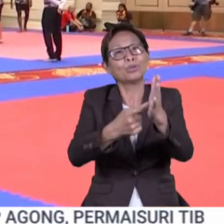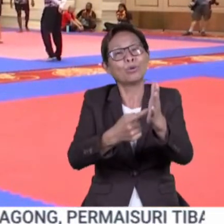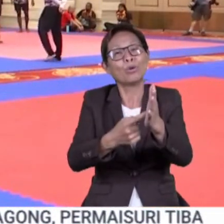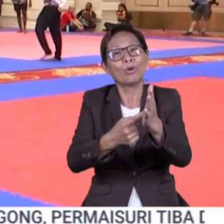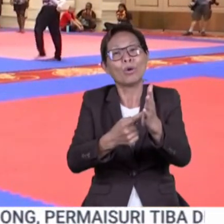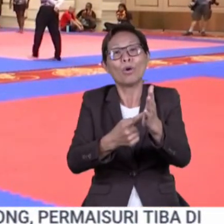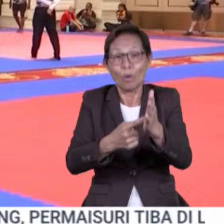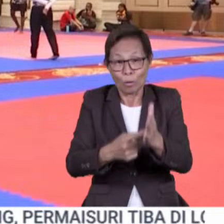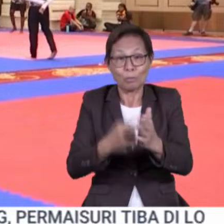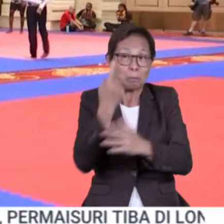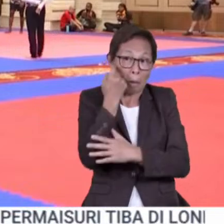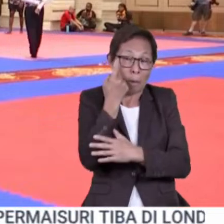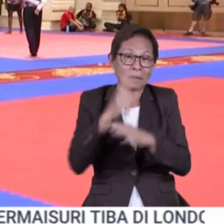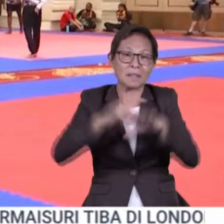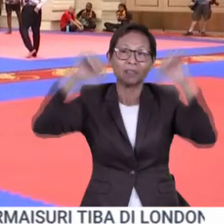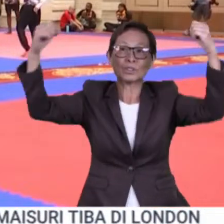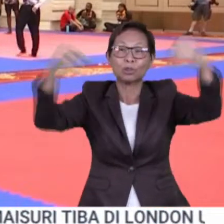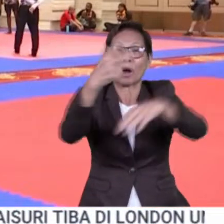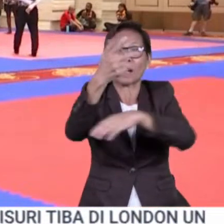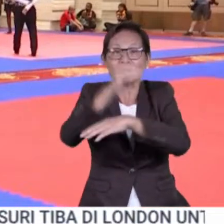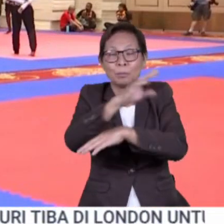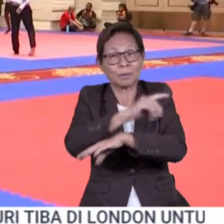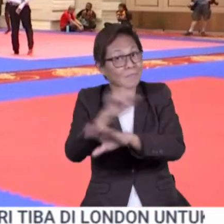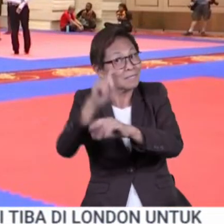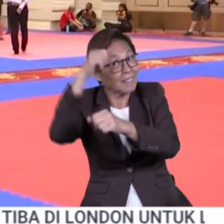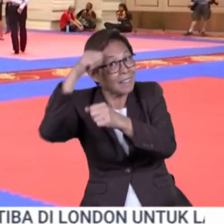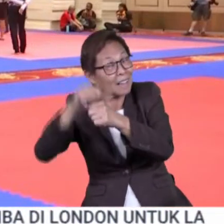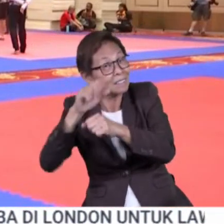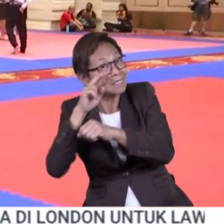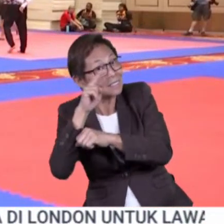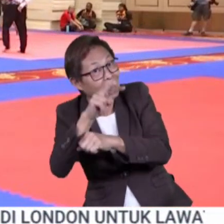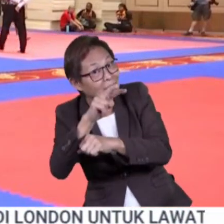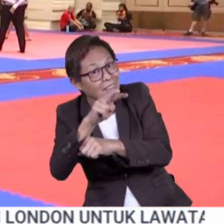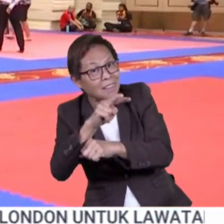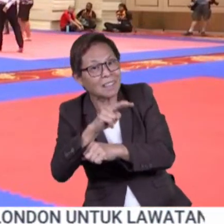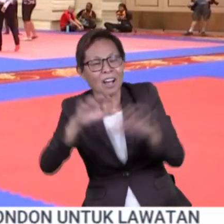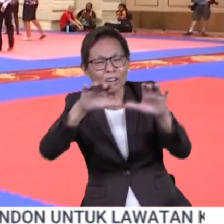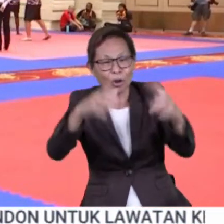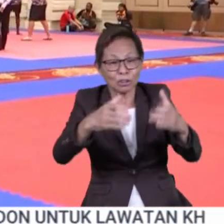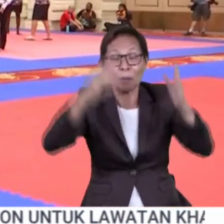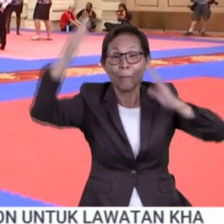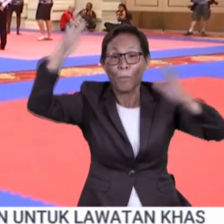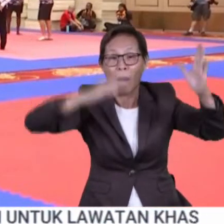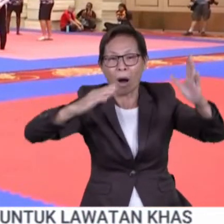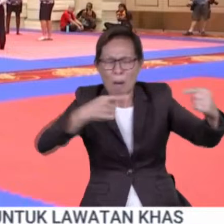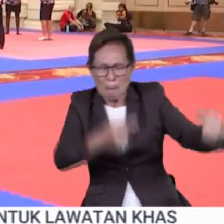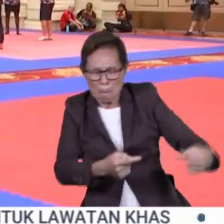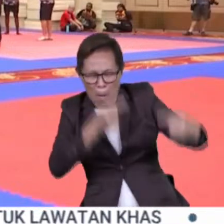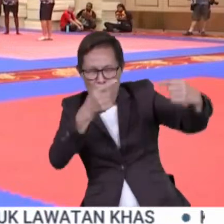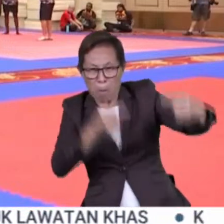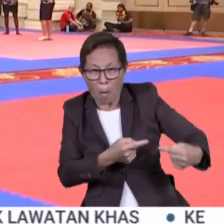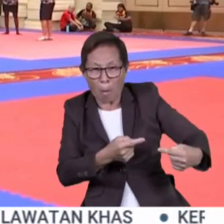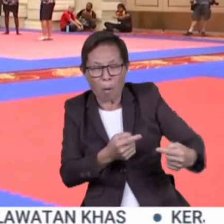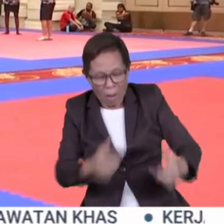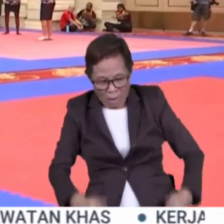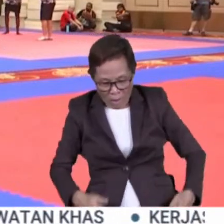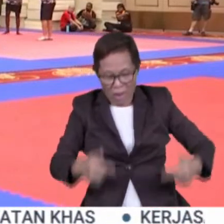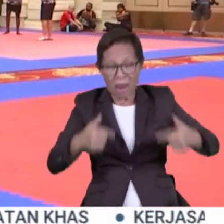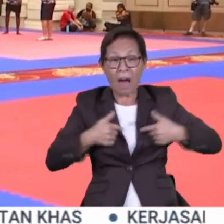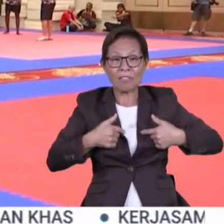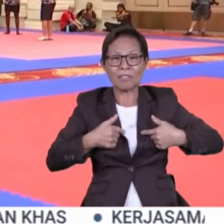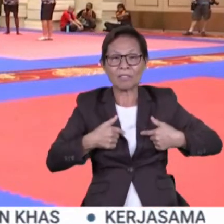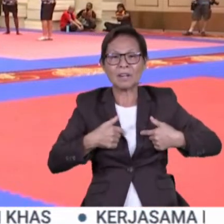dari semasa ke semasa di Stadium RTM dan jangan lupa saksikan kontingen negara berjuang secara langsung